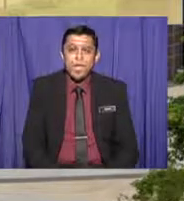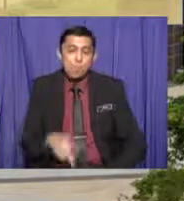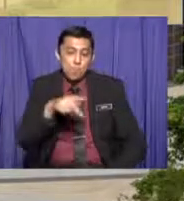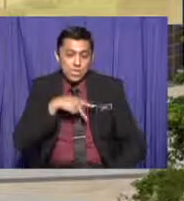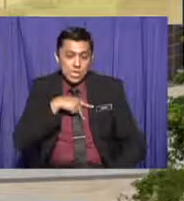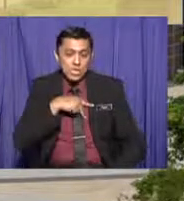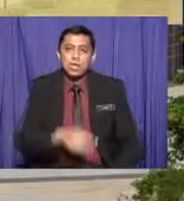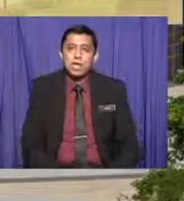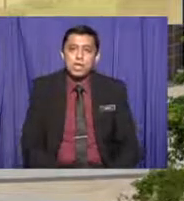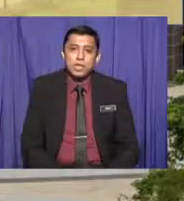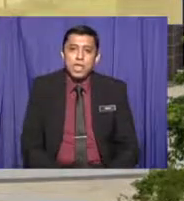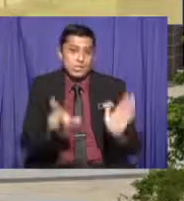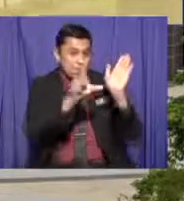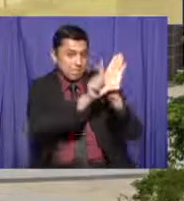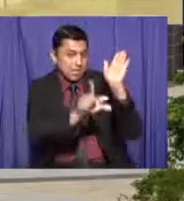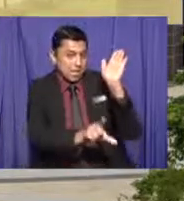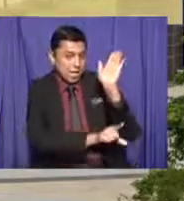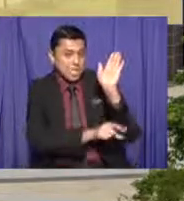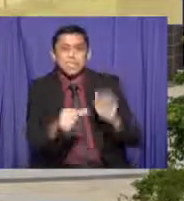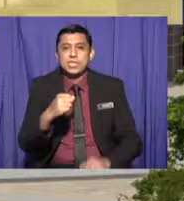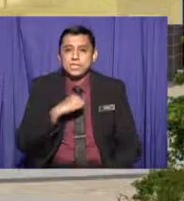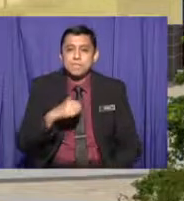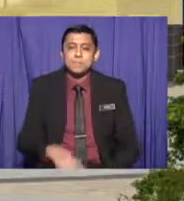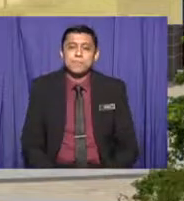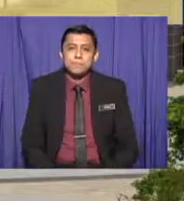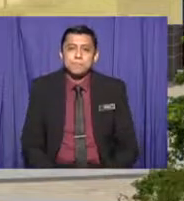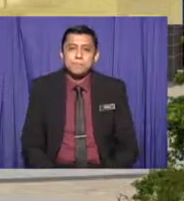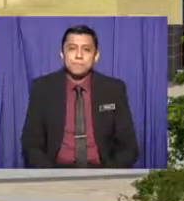mempunyai perlembagaan sendiri,